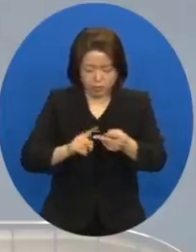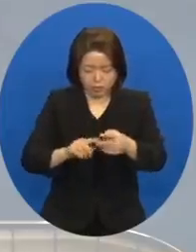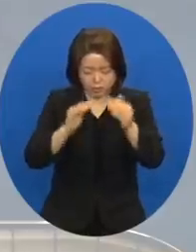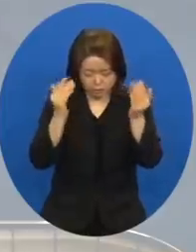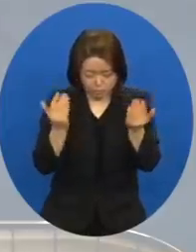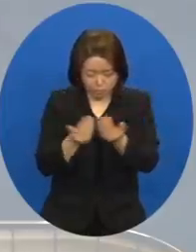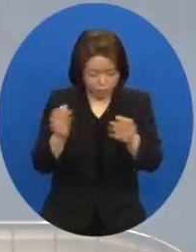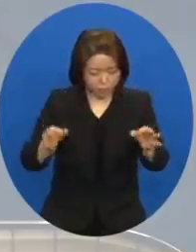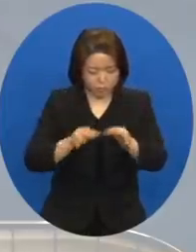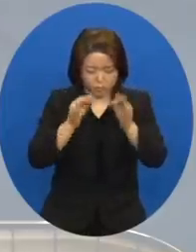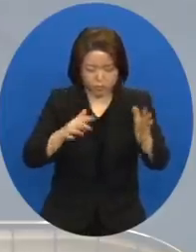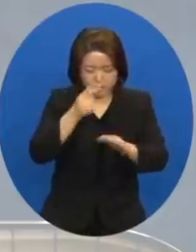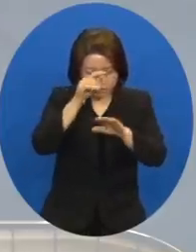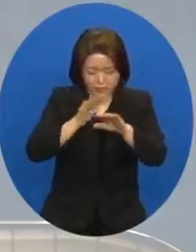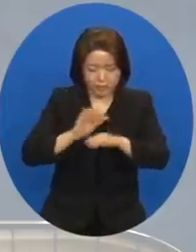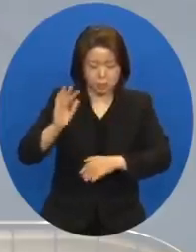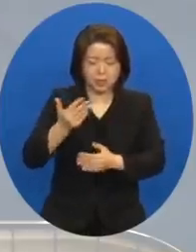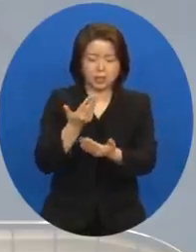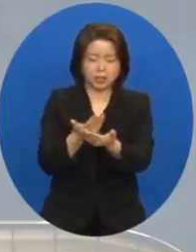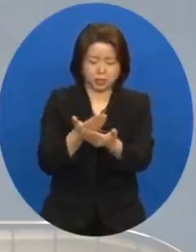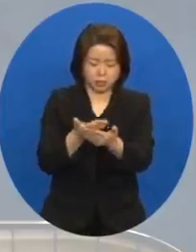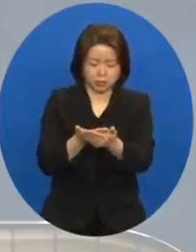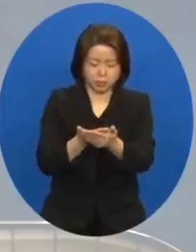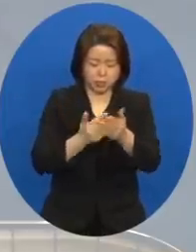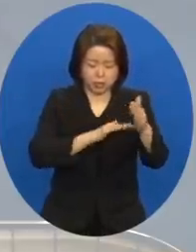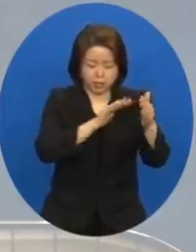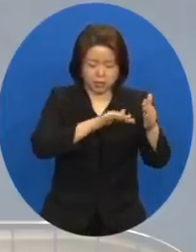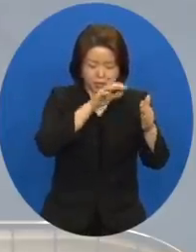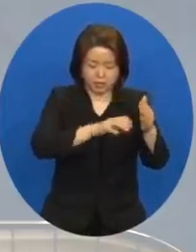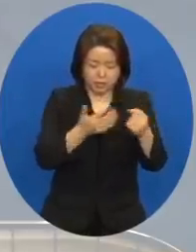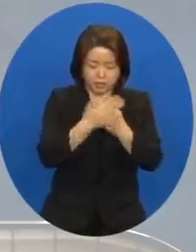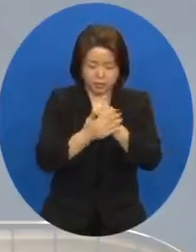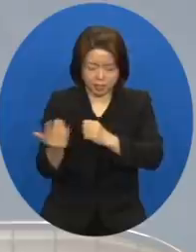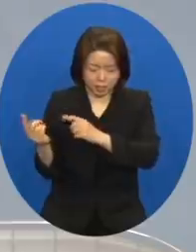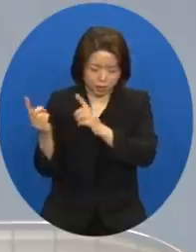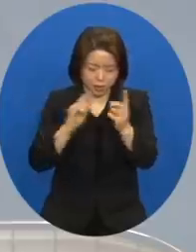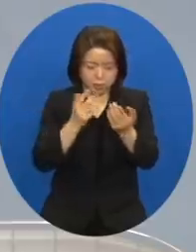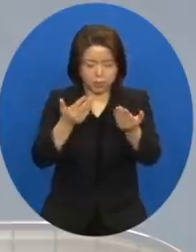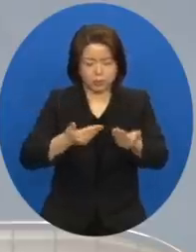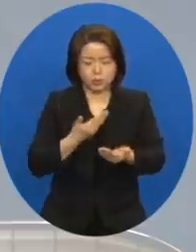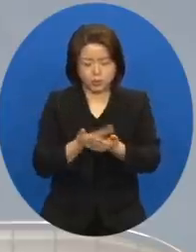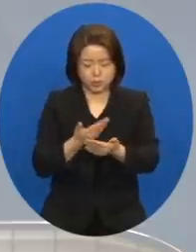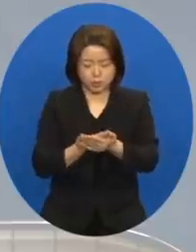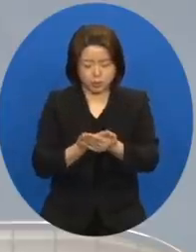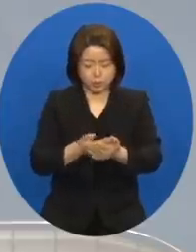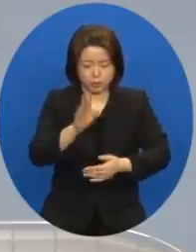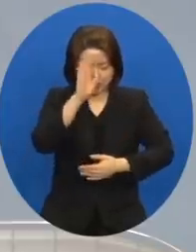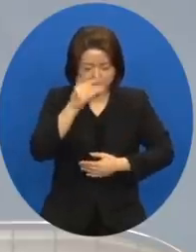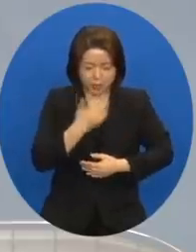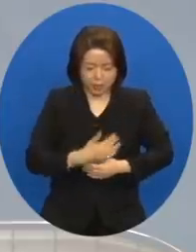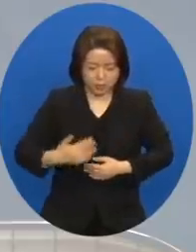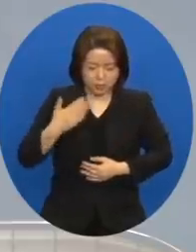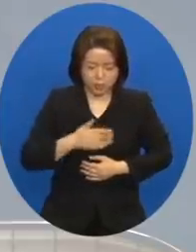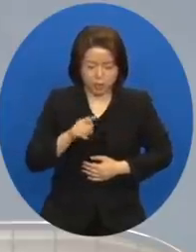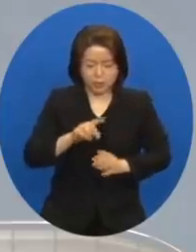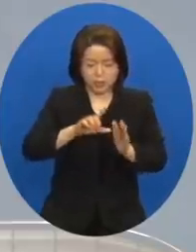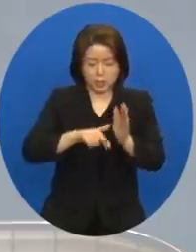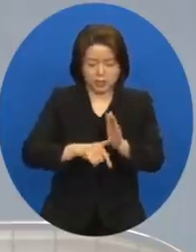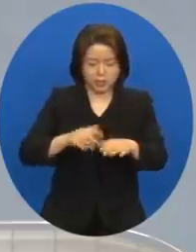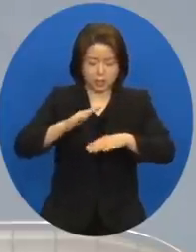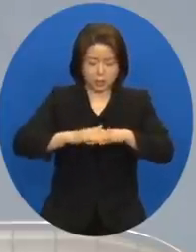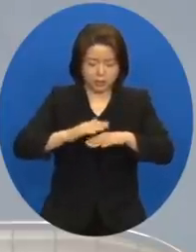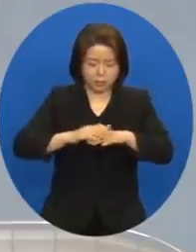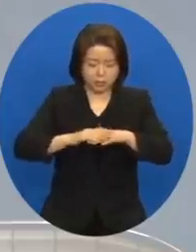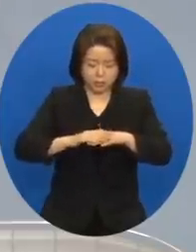예배가 되게 해주소서 가정 안에 은혜에 회복을 주소서 병든 몸을 이 시간에 손을